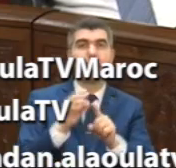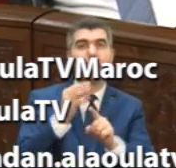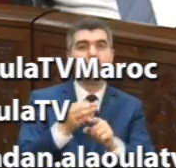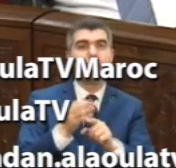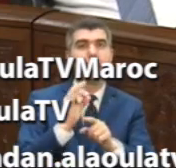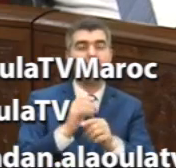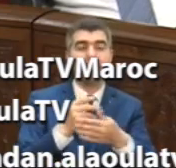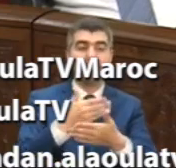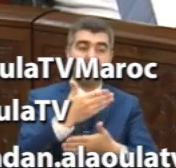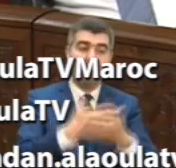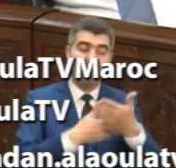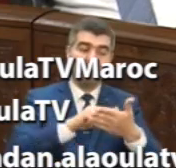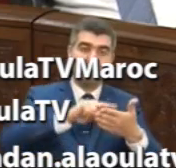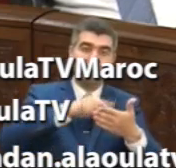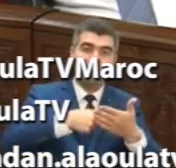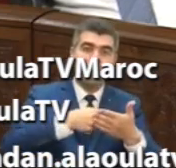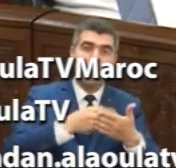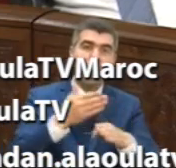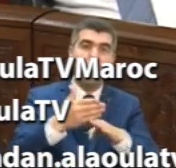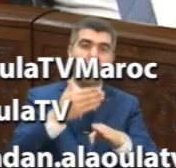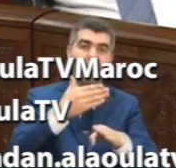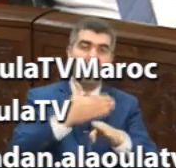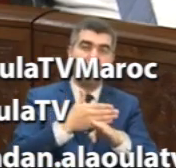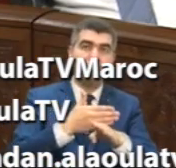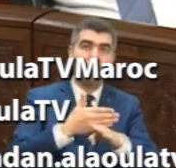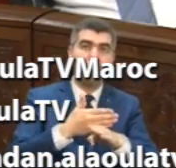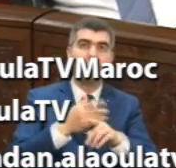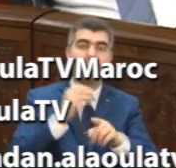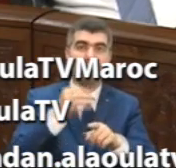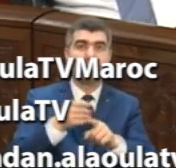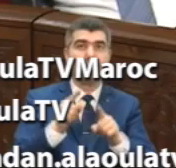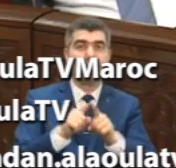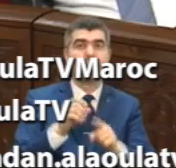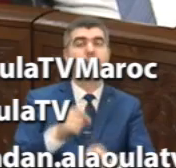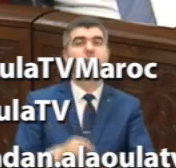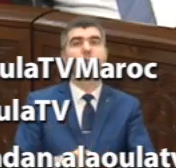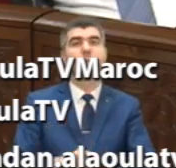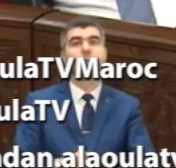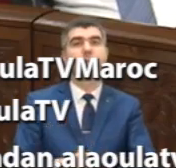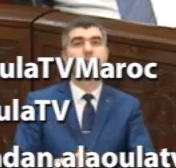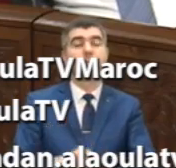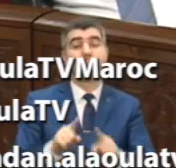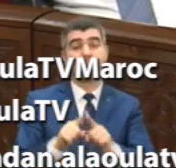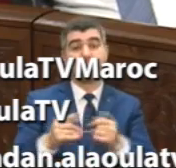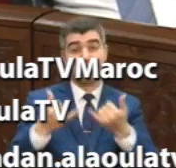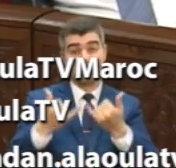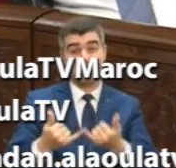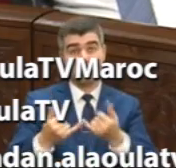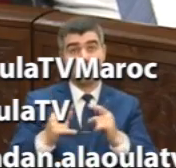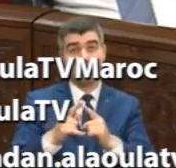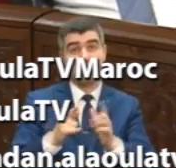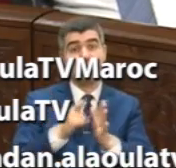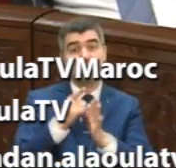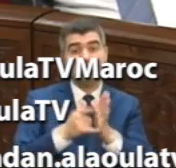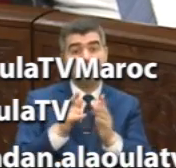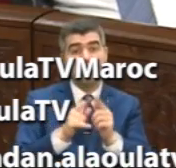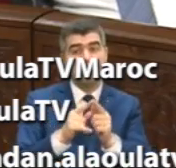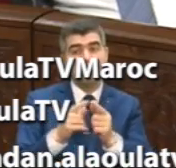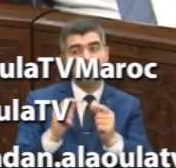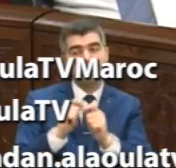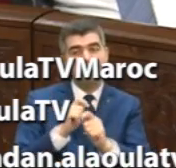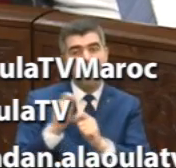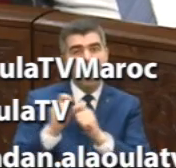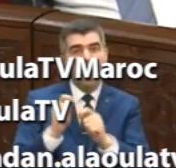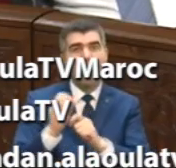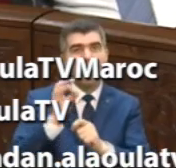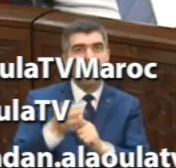ملتزمين ومسنيين وليغاليزين على انهم خصهم يخرجوا من يساليو، الاداره لحد الان تدير معهم الحلول السلميه ورغم